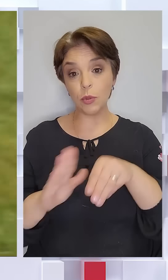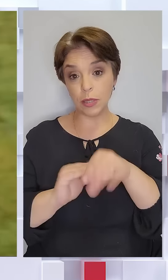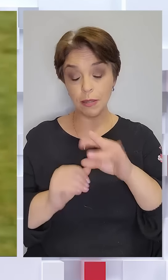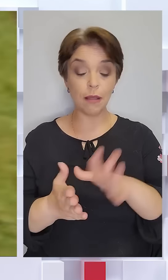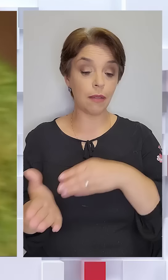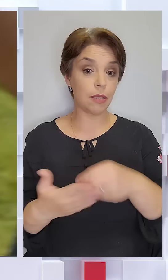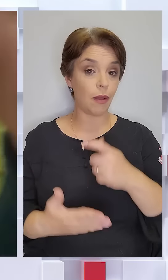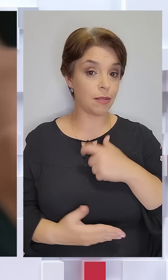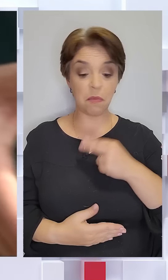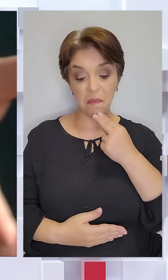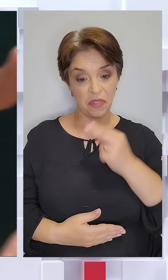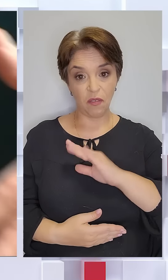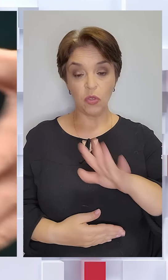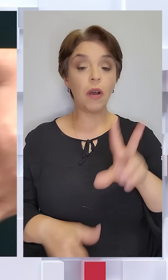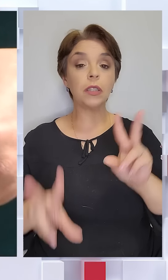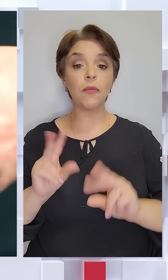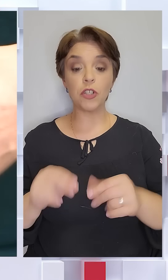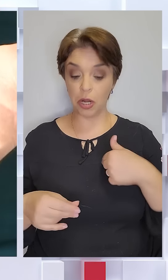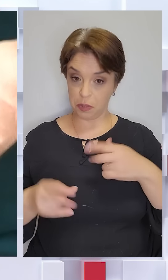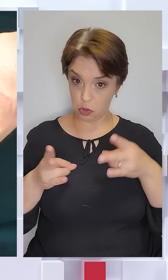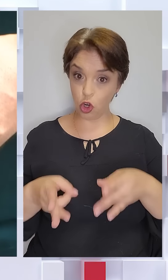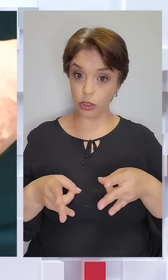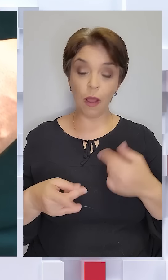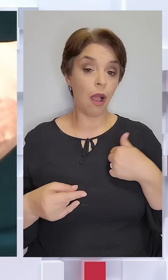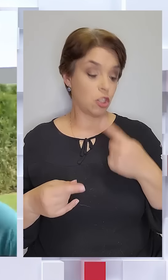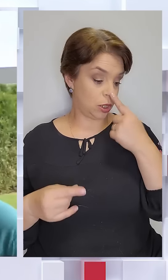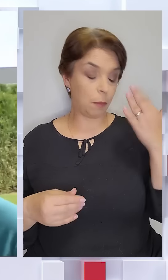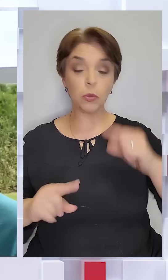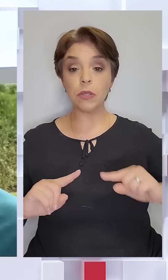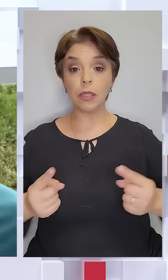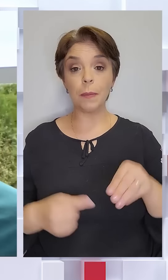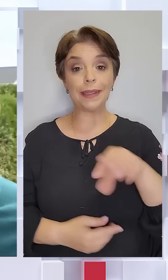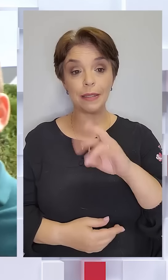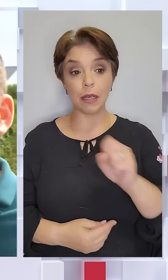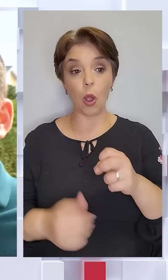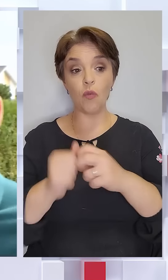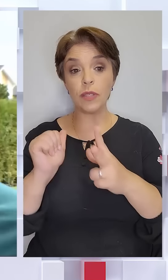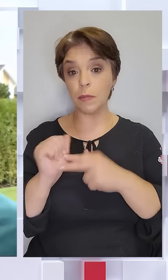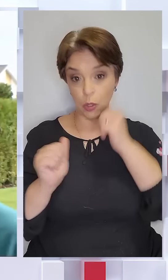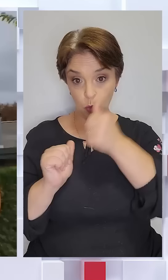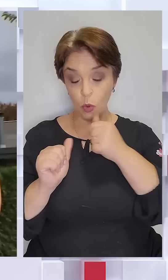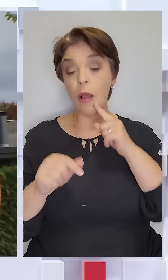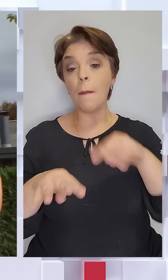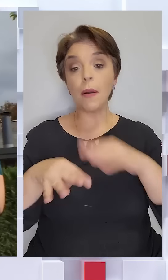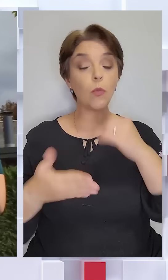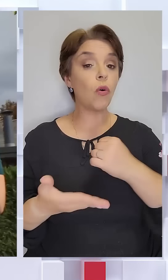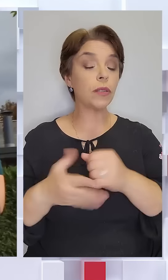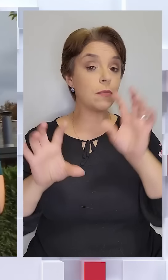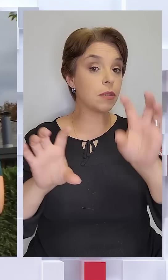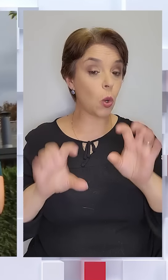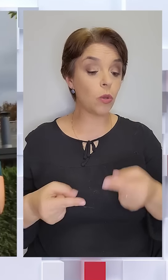ТСН називає себе невинуватим і вважає жертвою. Адже напередодні затримання Третяка у 2018 році парламент ухвалив